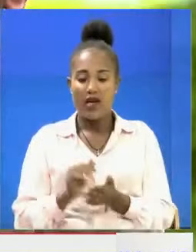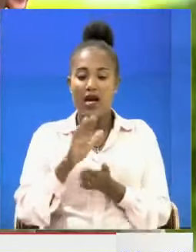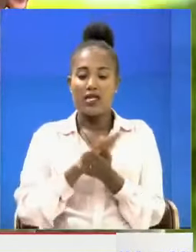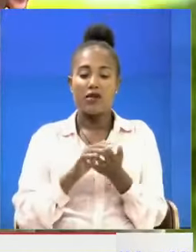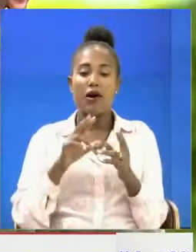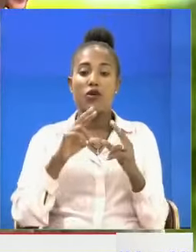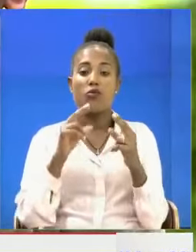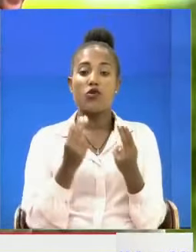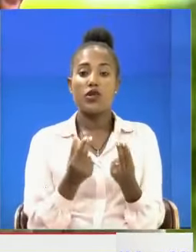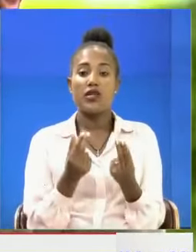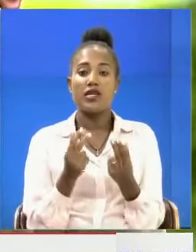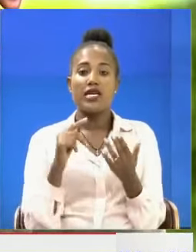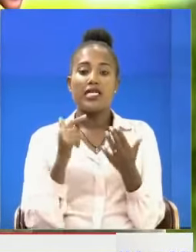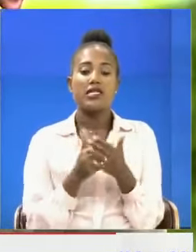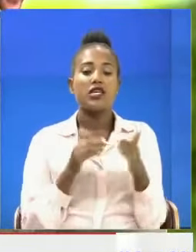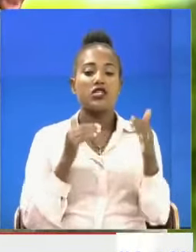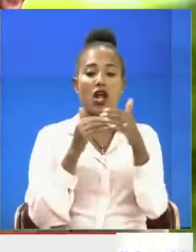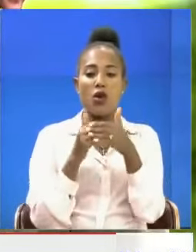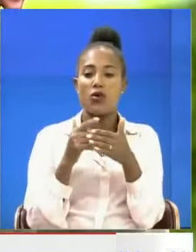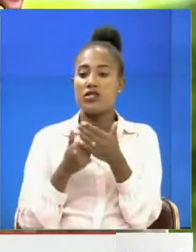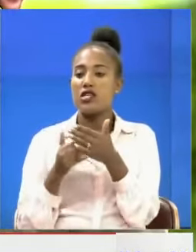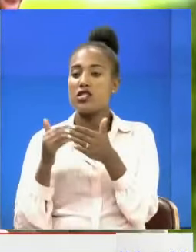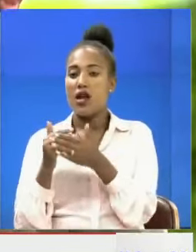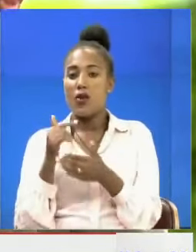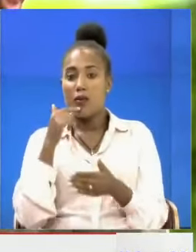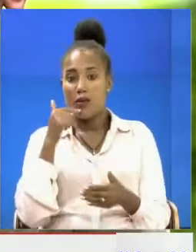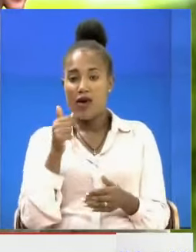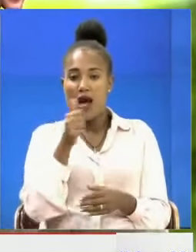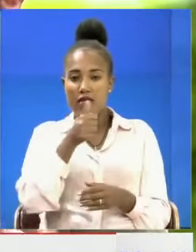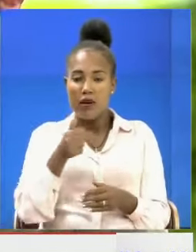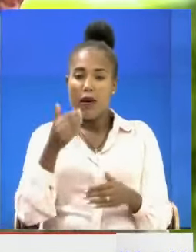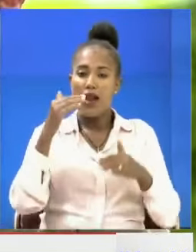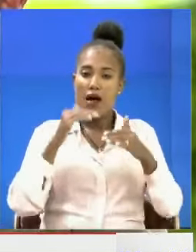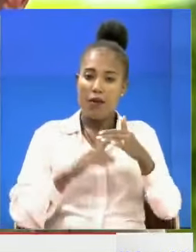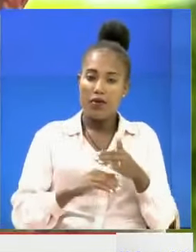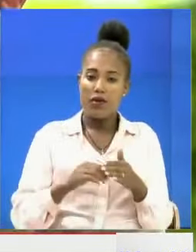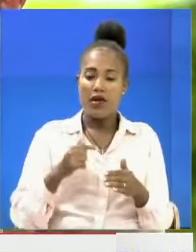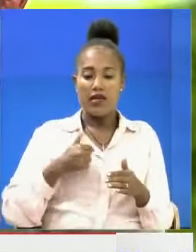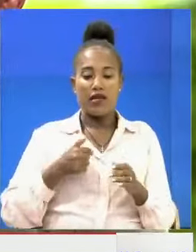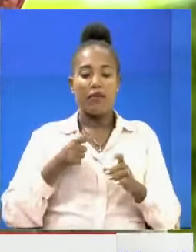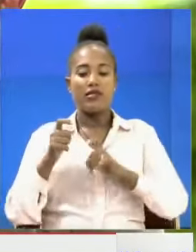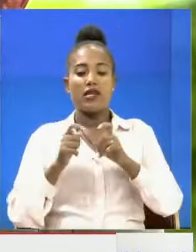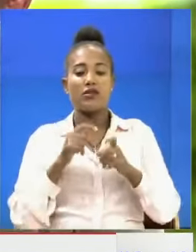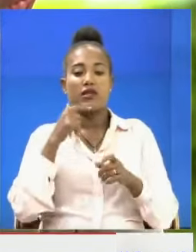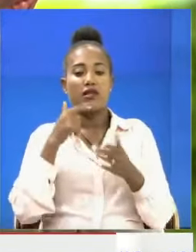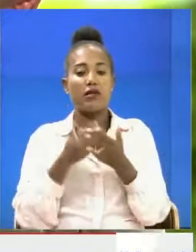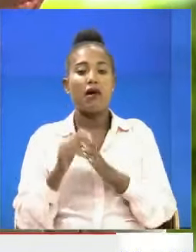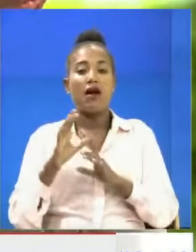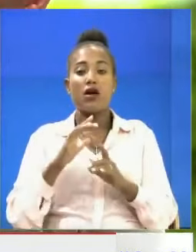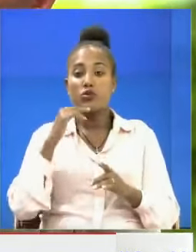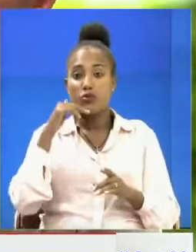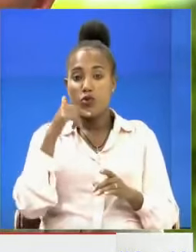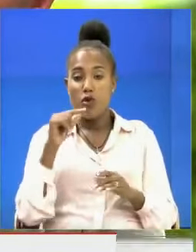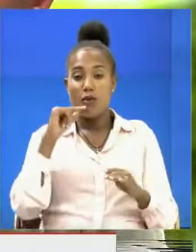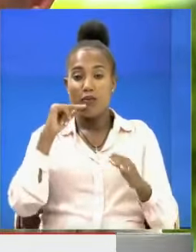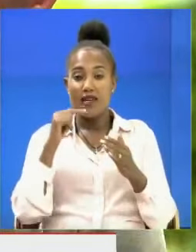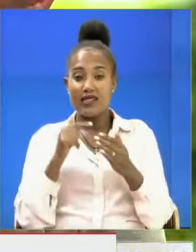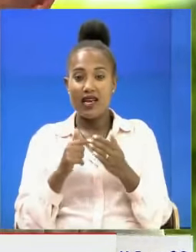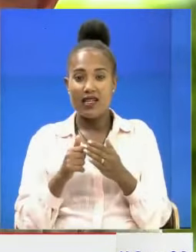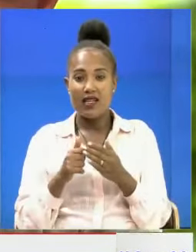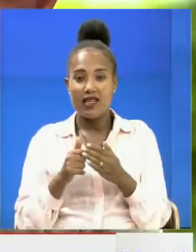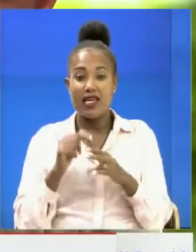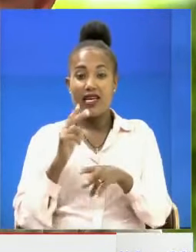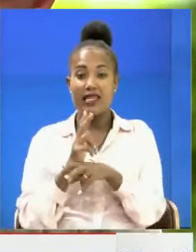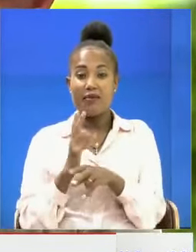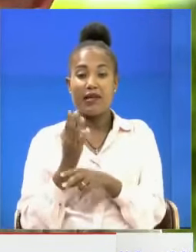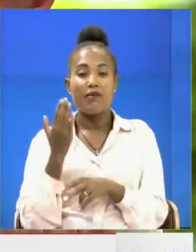ግሩፕ እዚህ ደርሻለሁ፣ እዚያ ደርሻለሁ፣ አዲስ አበባ ልገባ ነው፣ እኔ ማስተዳደራችሁ፣ እኔ እንዲህ ማድረጋችሁ ብሎ መረጃ እንዳይለቅ እንጠብቅ